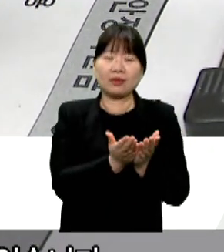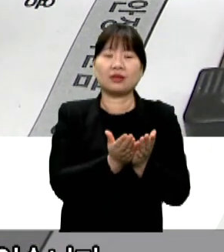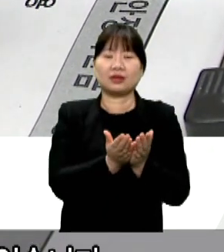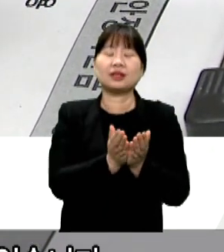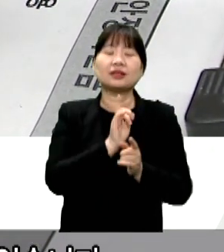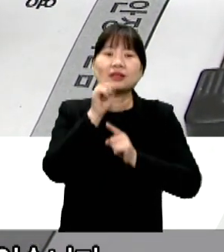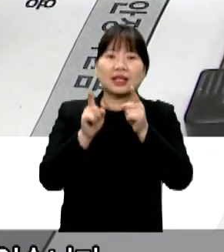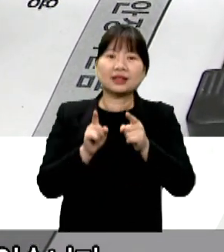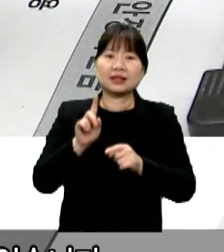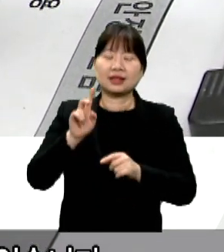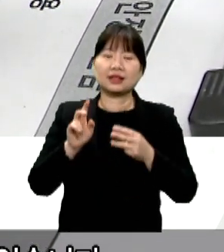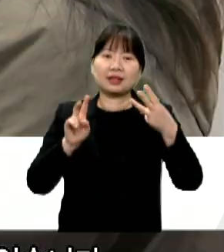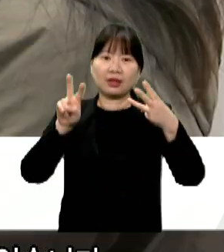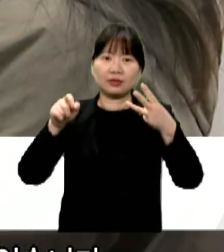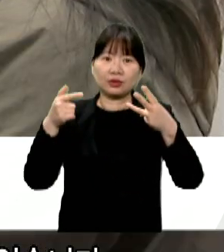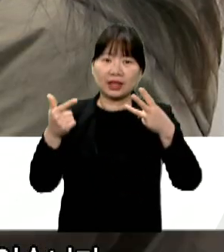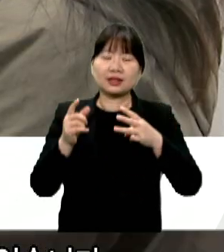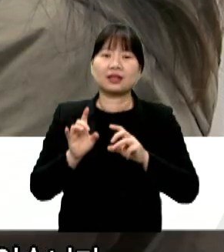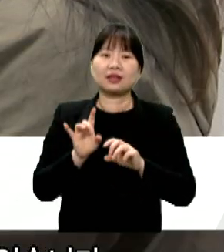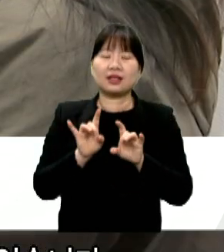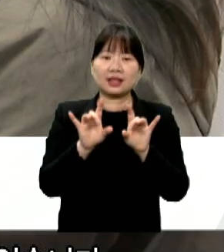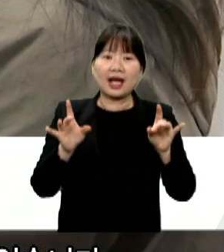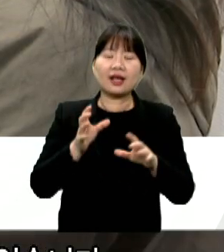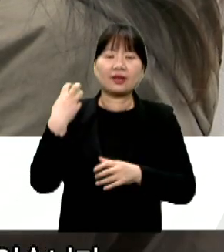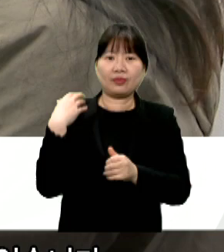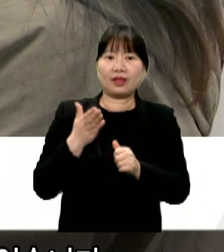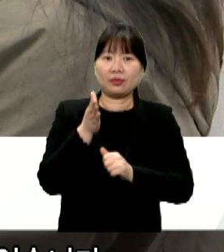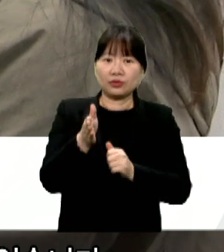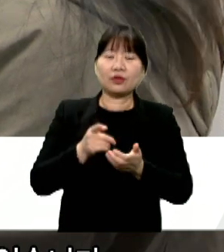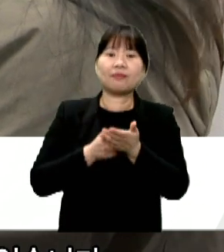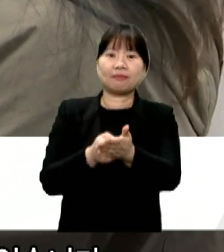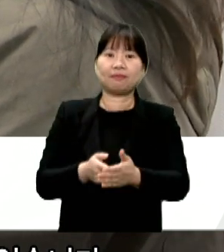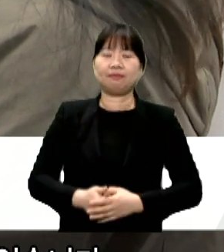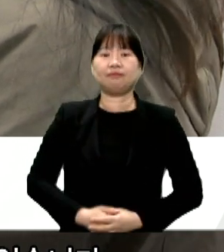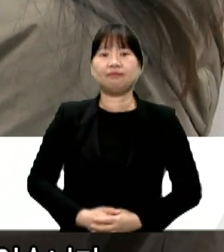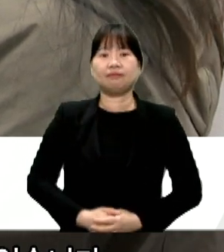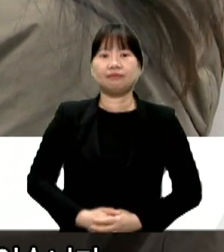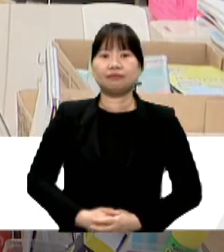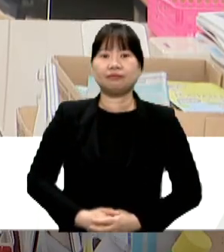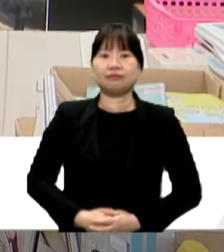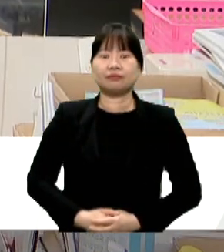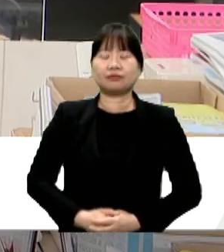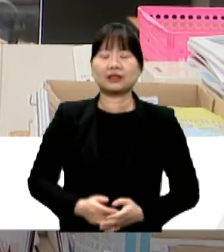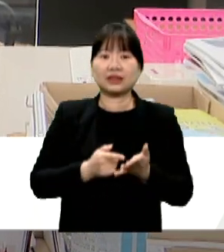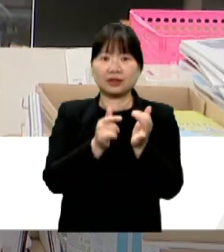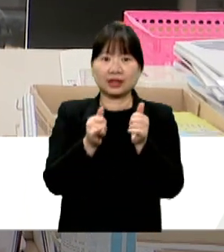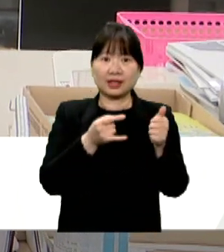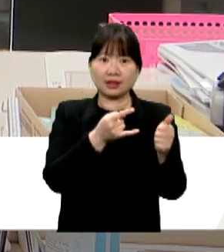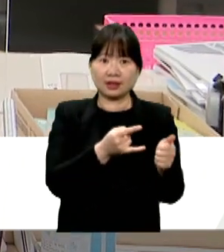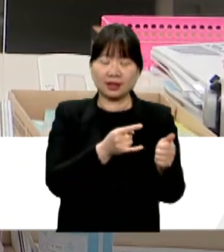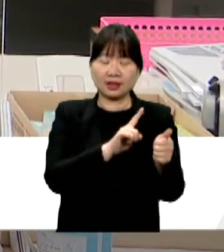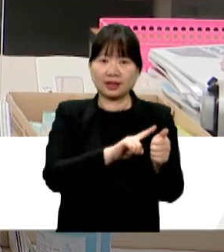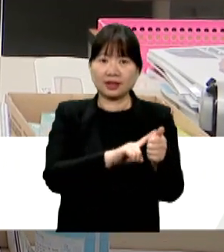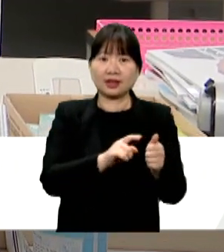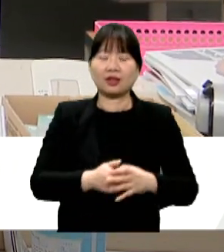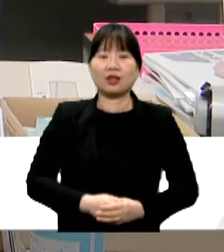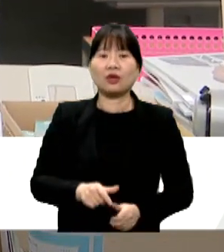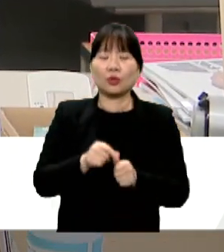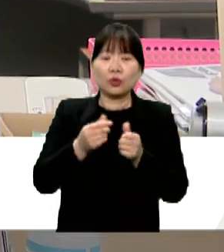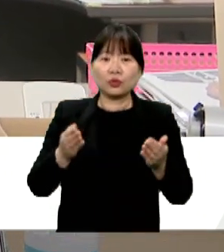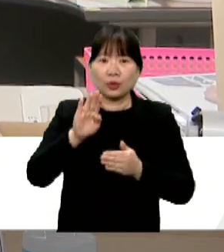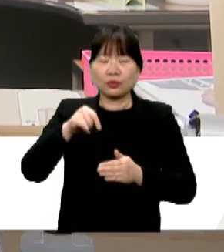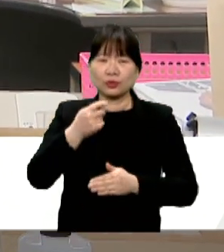신청 희망자는 26일까지 각 담당 부서로 문의해 신청하실 수 있습니다. 시는 신청자들을